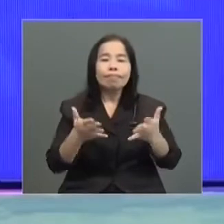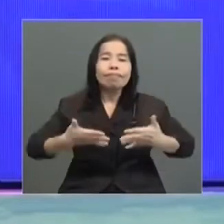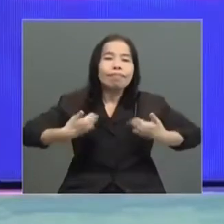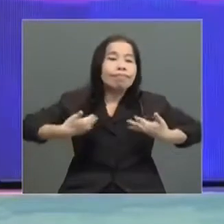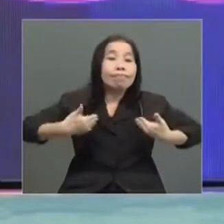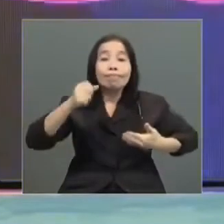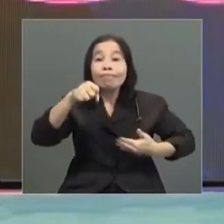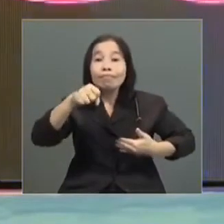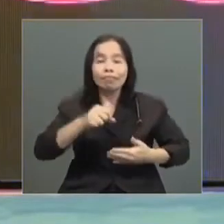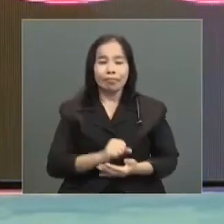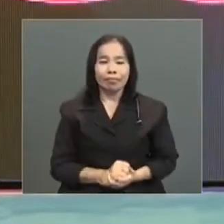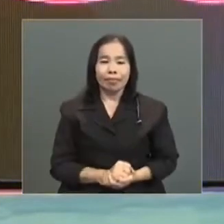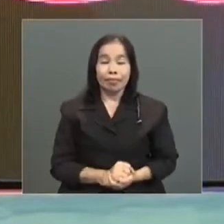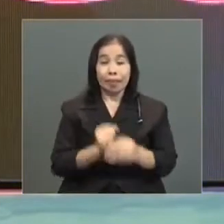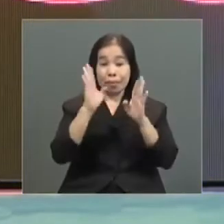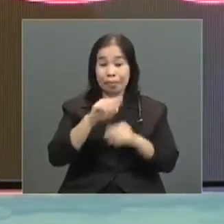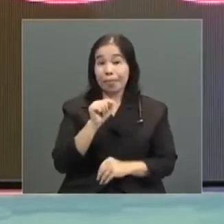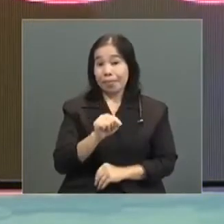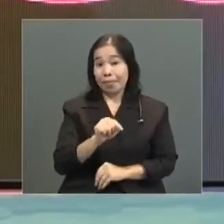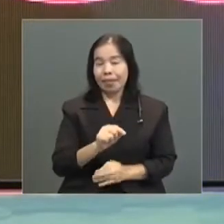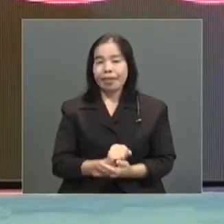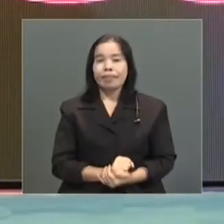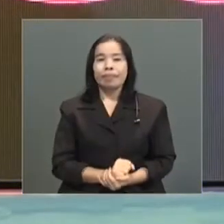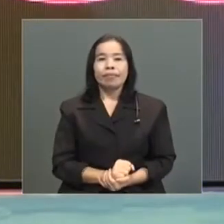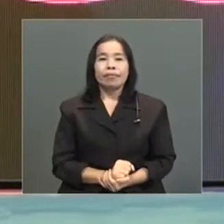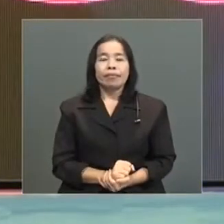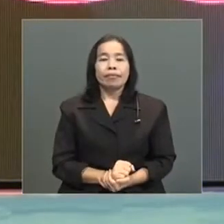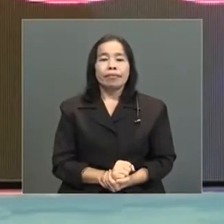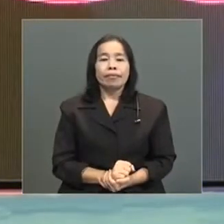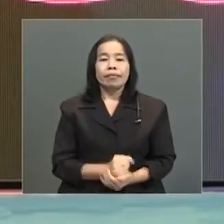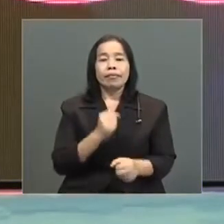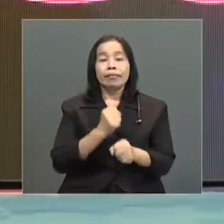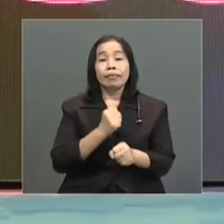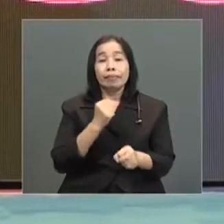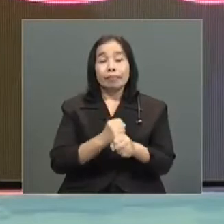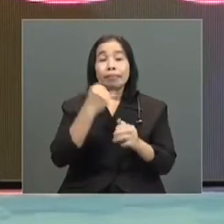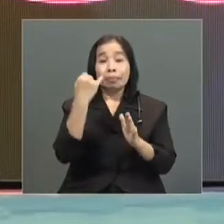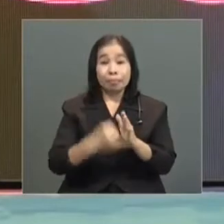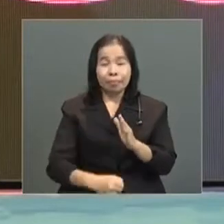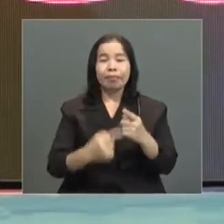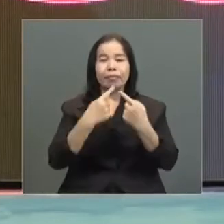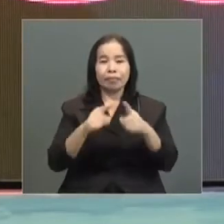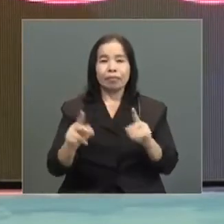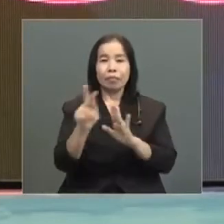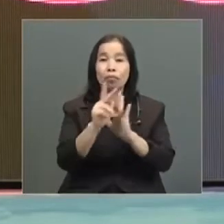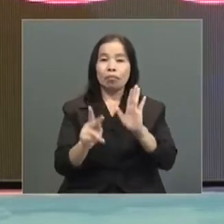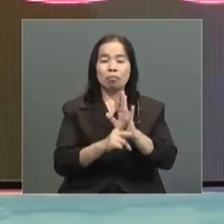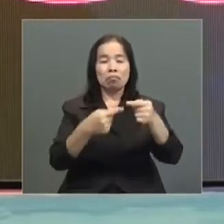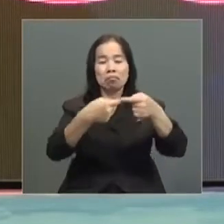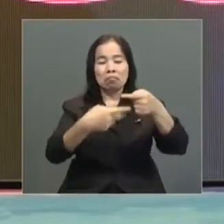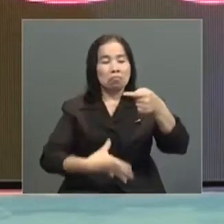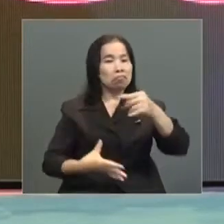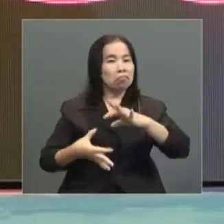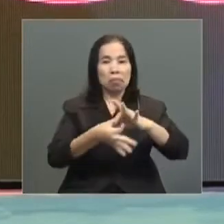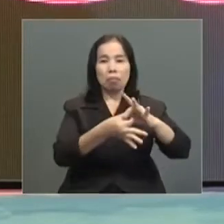นานกันนะครับลักษณะเช่นนี้นะครับถือว่ากระทำกรรมเดียวแต่ผิดกฎหมายหลายบทครับ